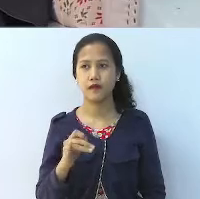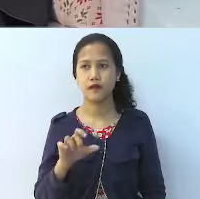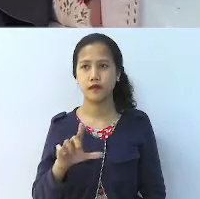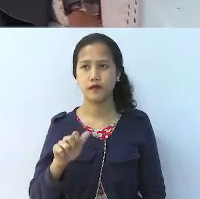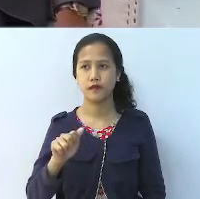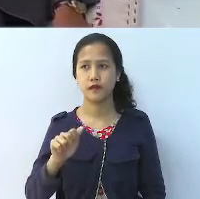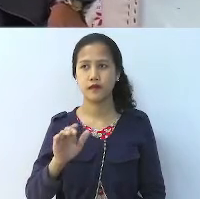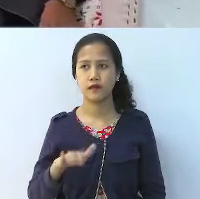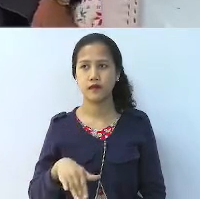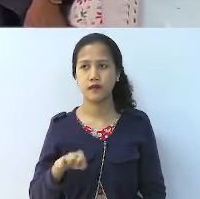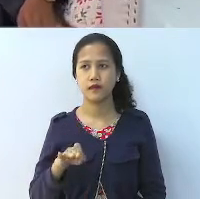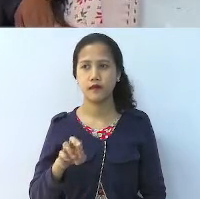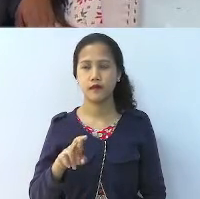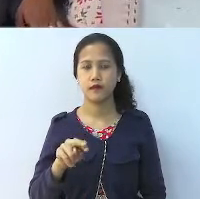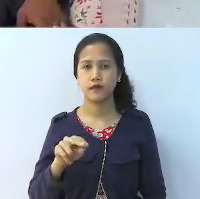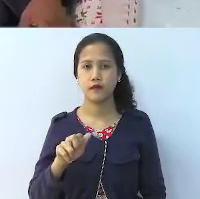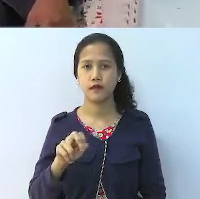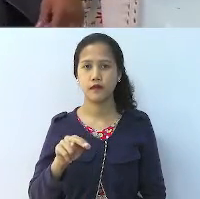katanungan.